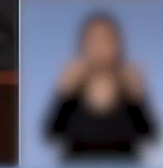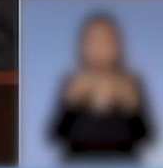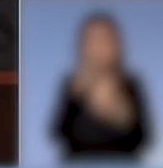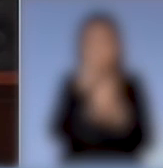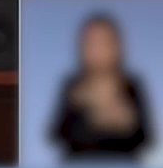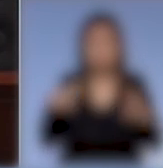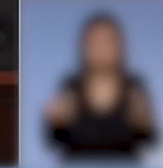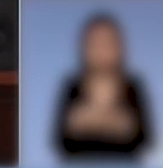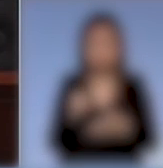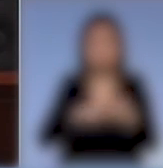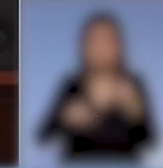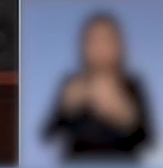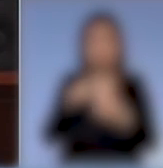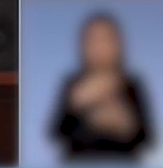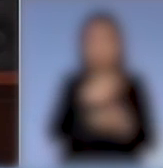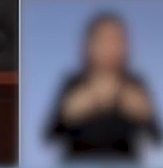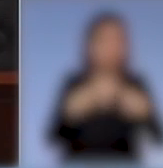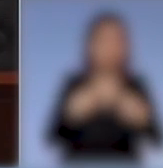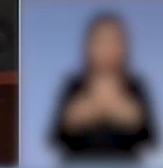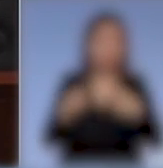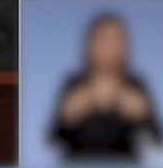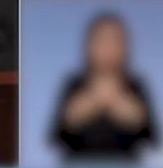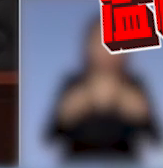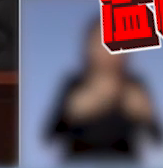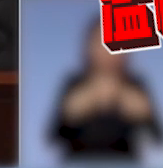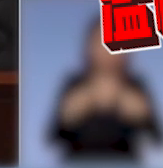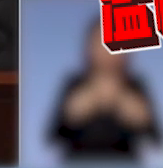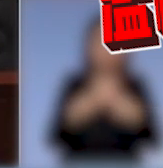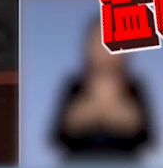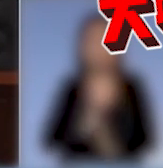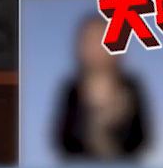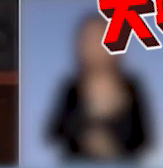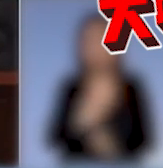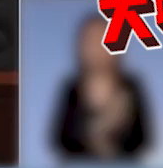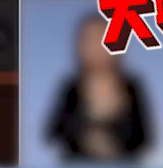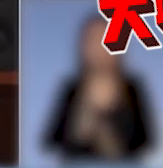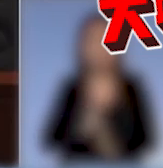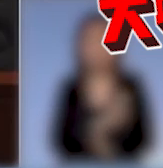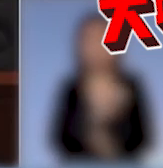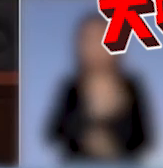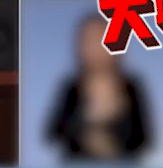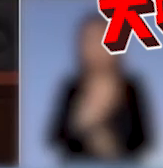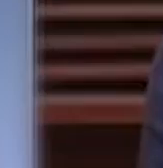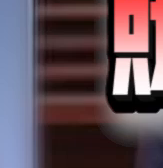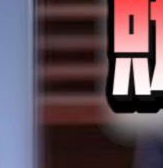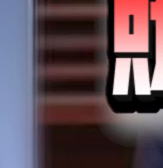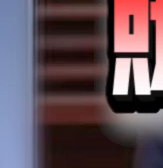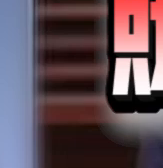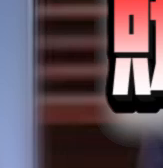綜合梁主席過去兩年的表現，我們看到他濫權、 濫權、 濫權、 失職、 失職、 失職。